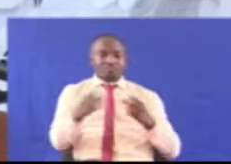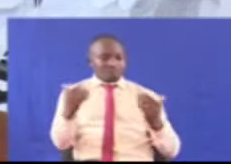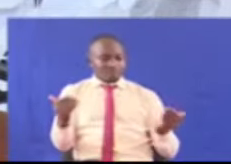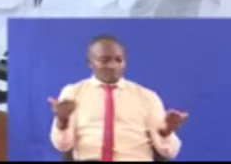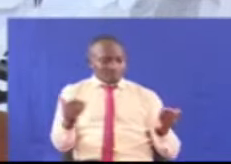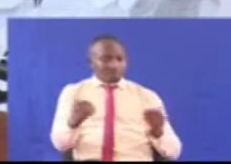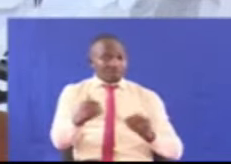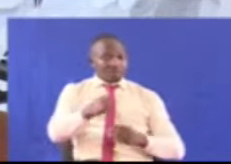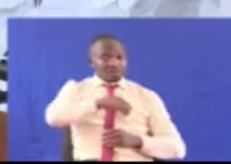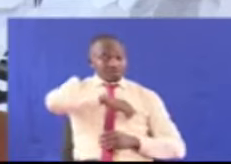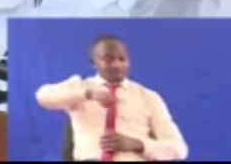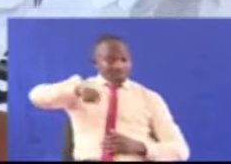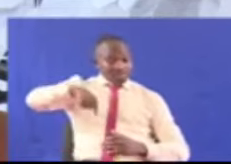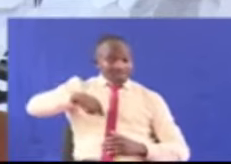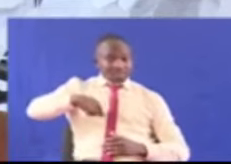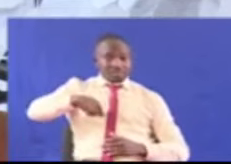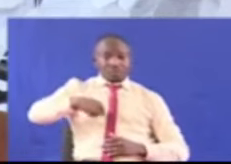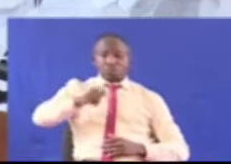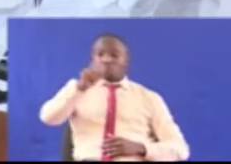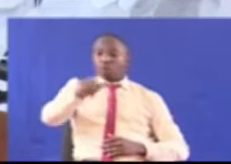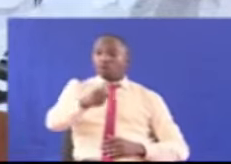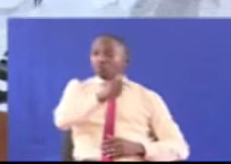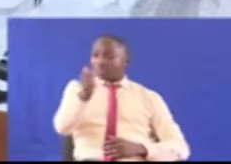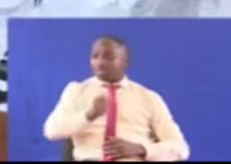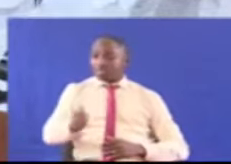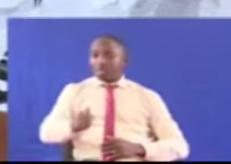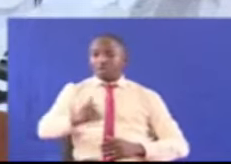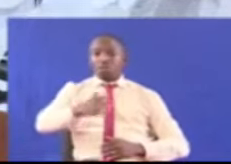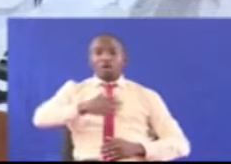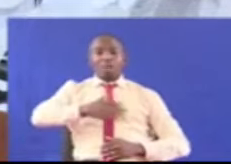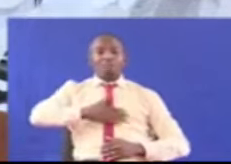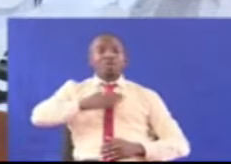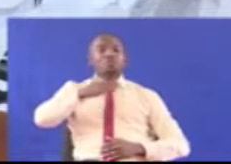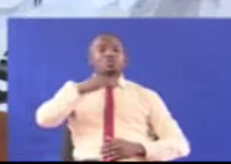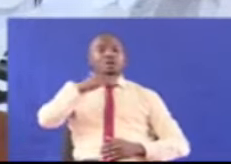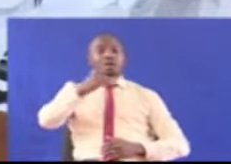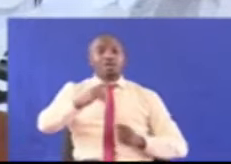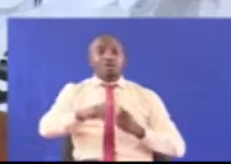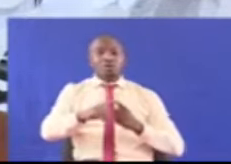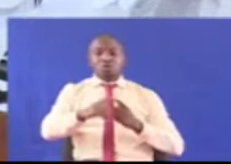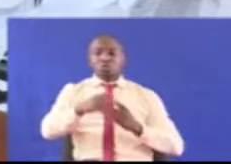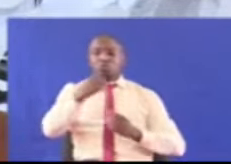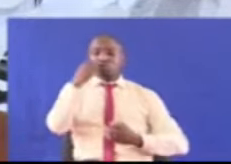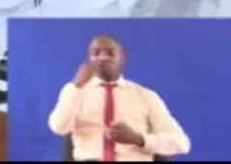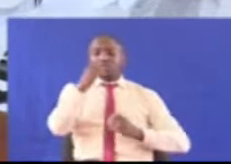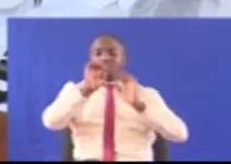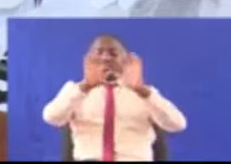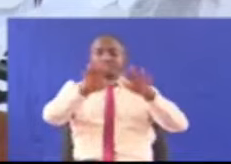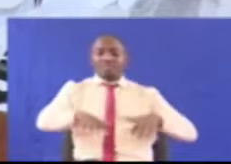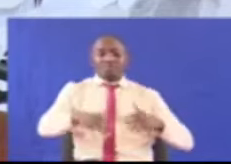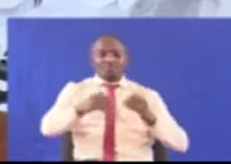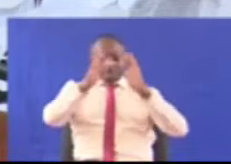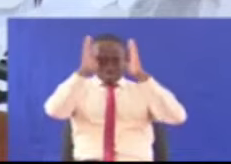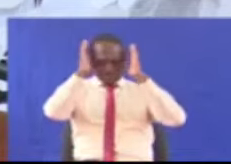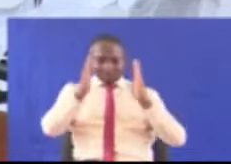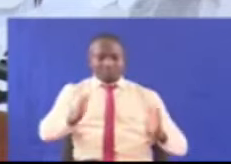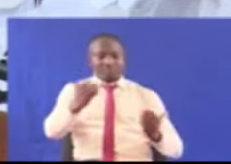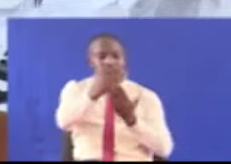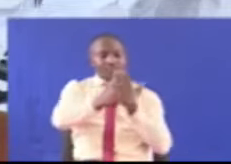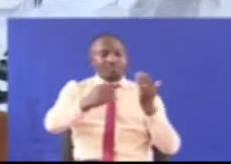Kwa Tanzania tunapenda kujidanganya, kujitukana sisi wenyewe, kuharibu heshima nchi yetu kimataifa.